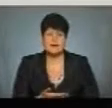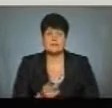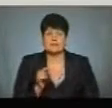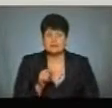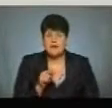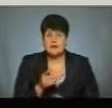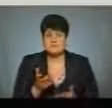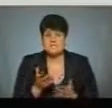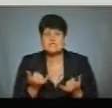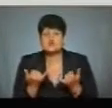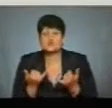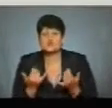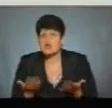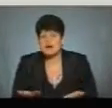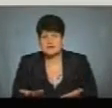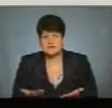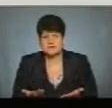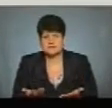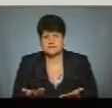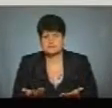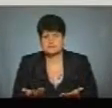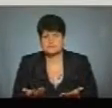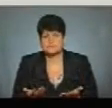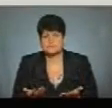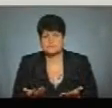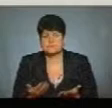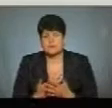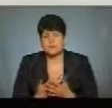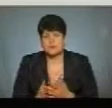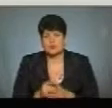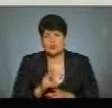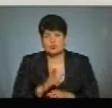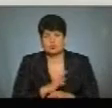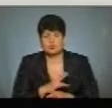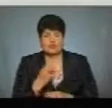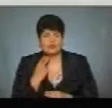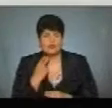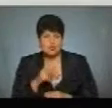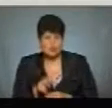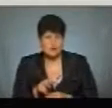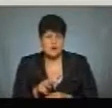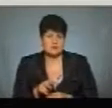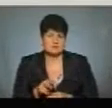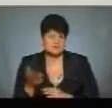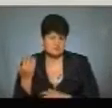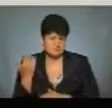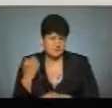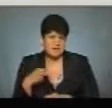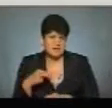там якісь сучасні, ну, тобто ті, хто був в тюрмах